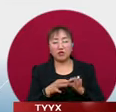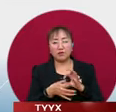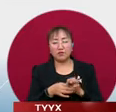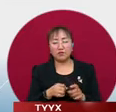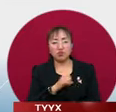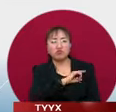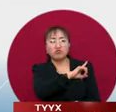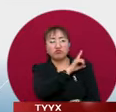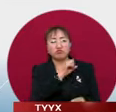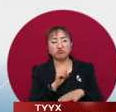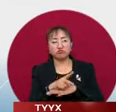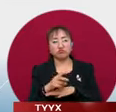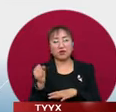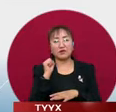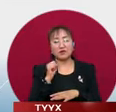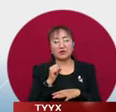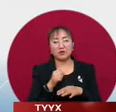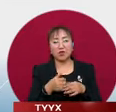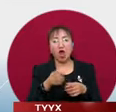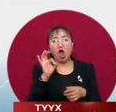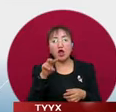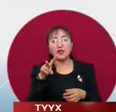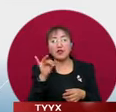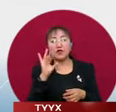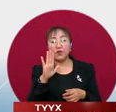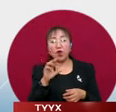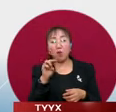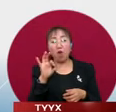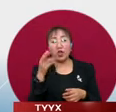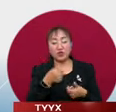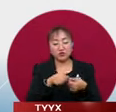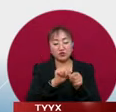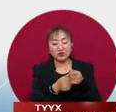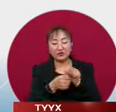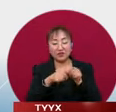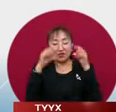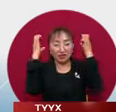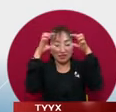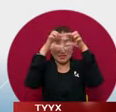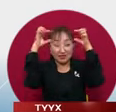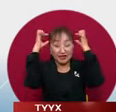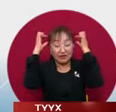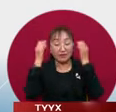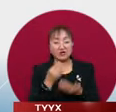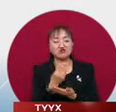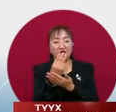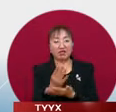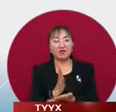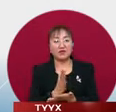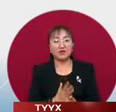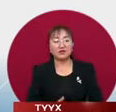Оливийн модны мөчрөө шүлдсэн цэцгийн баглаан тэтмээр шагнадаг байжээ. За тэгвэл орчин үеийн